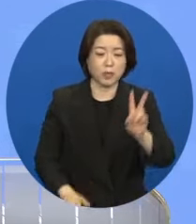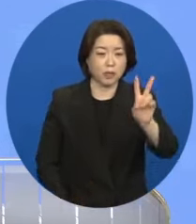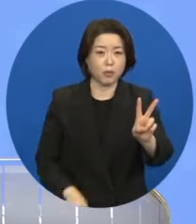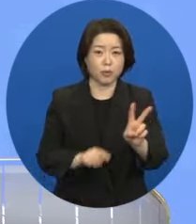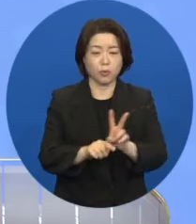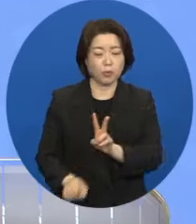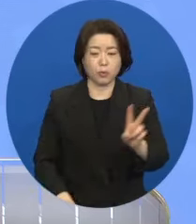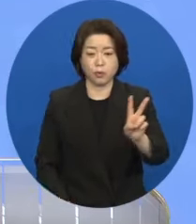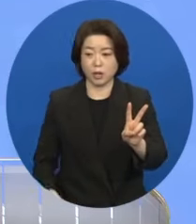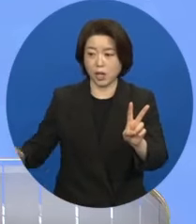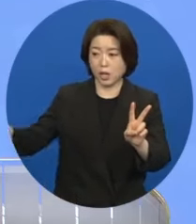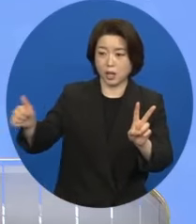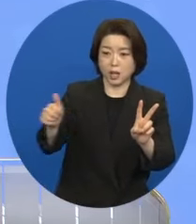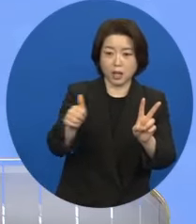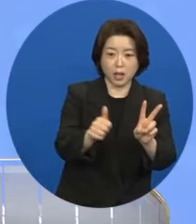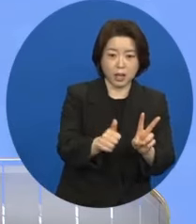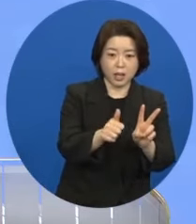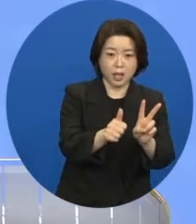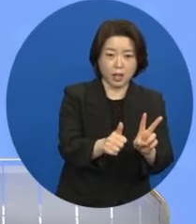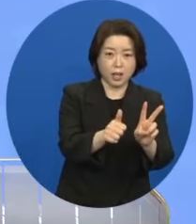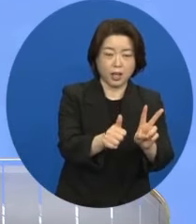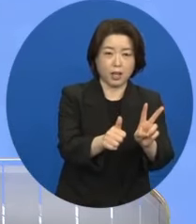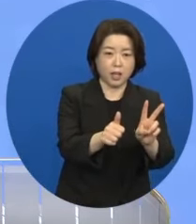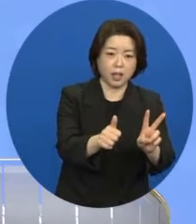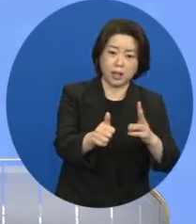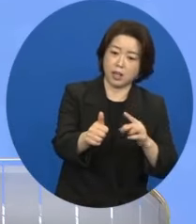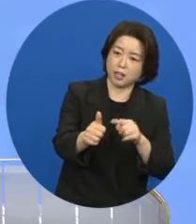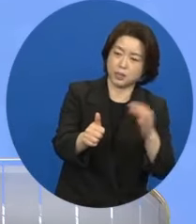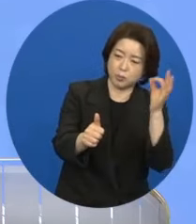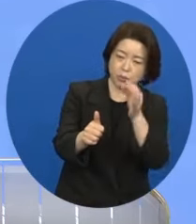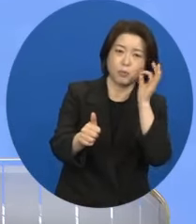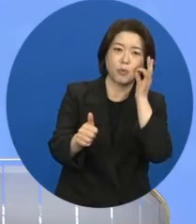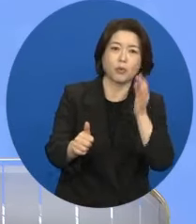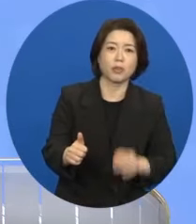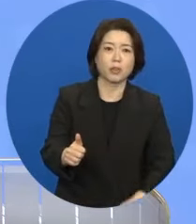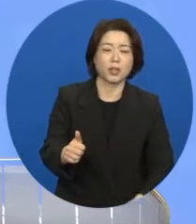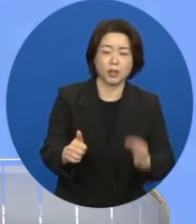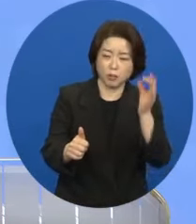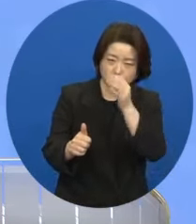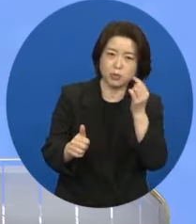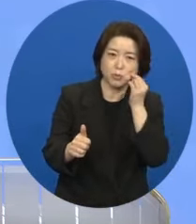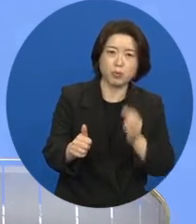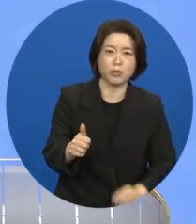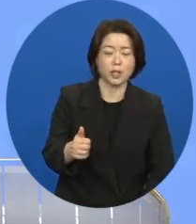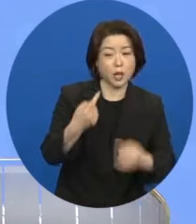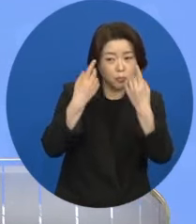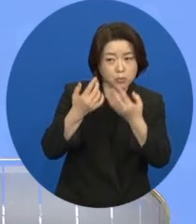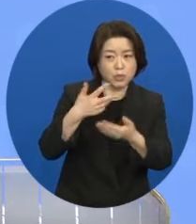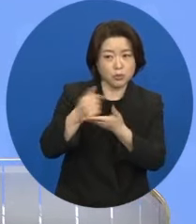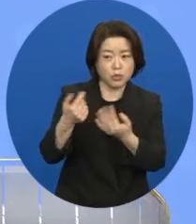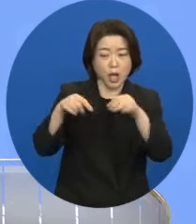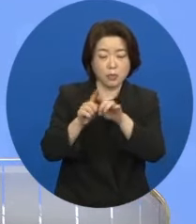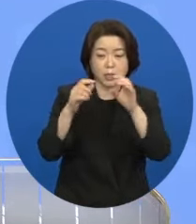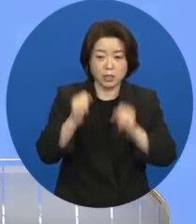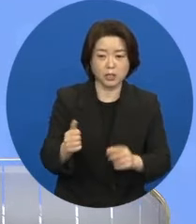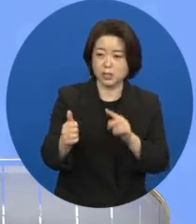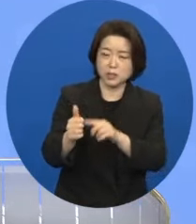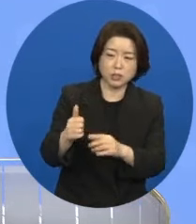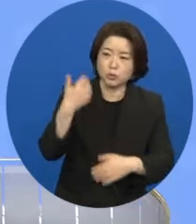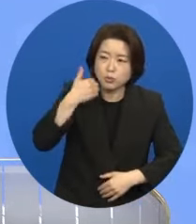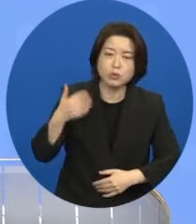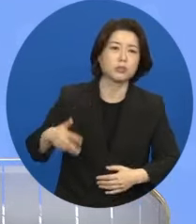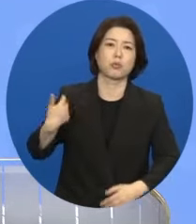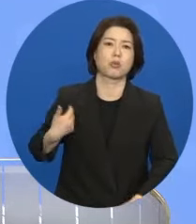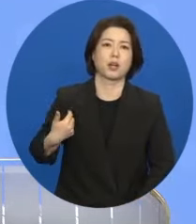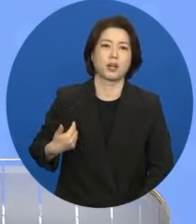있었어요 근데 그 주님을 알아보지 못합니다 분명히 주님이 함께 계시는데 알아보지 못하는 거예요 예수님이